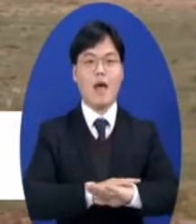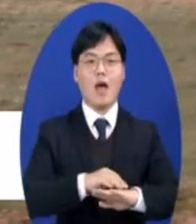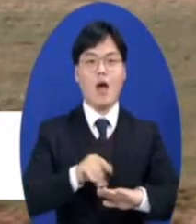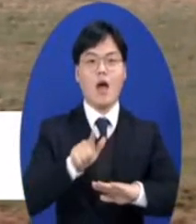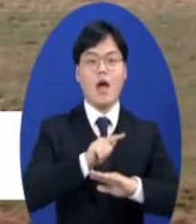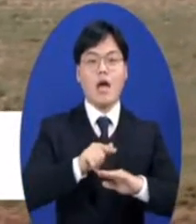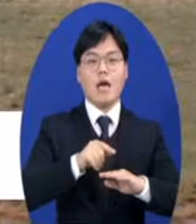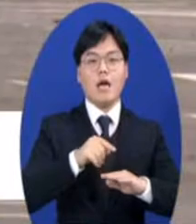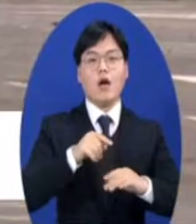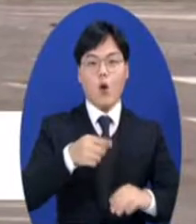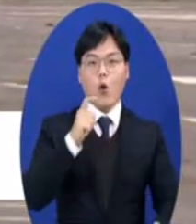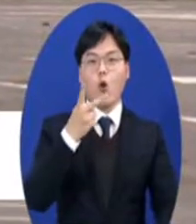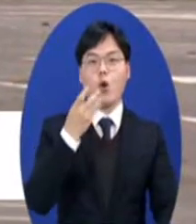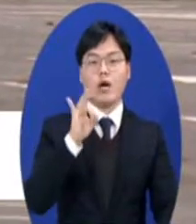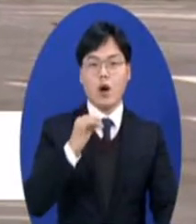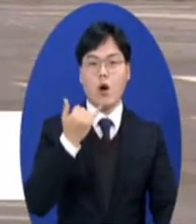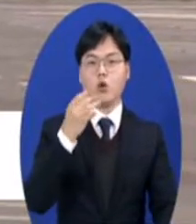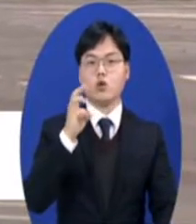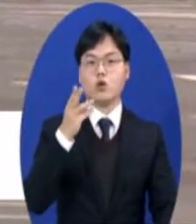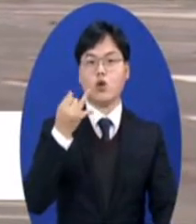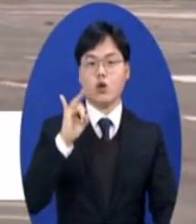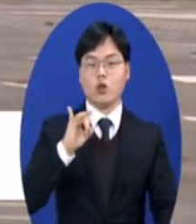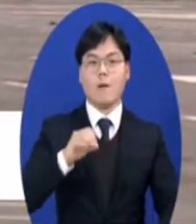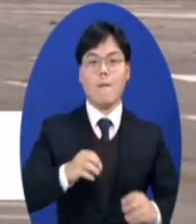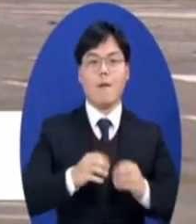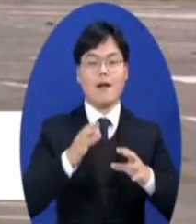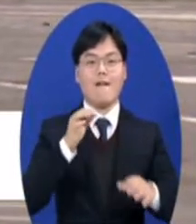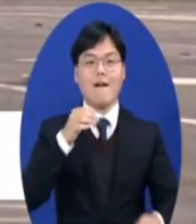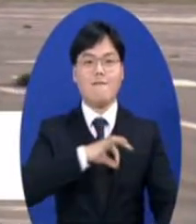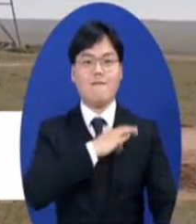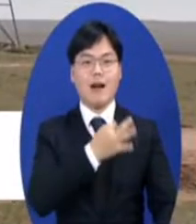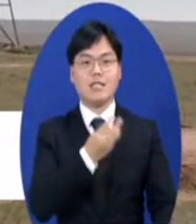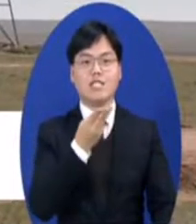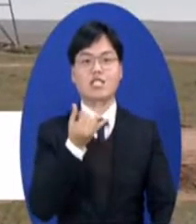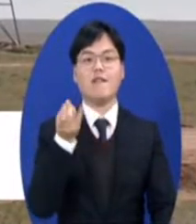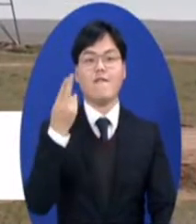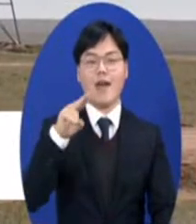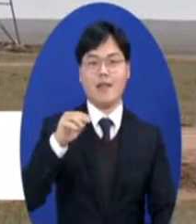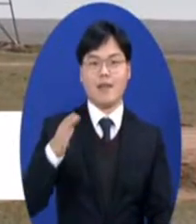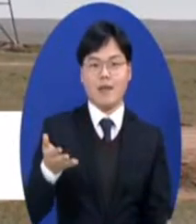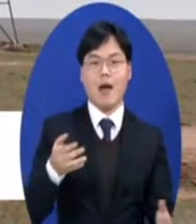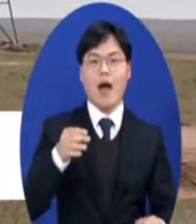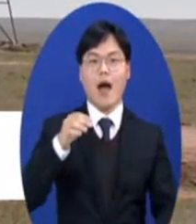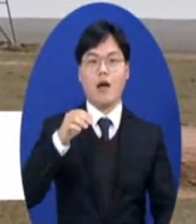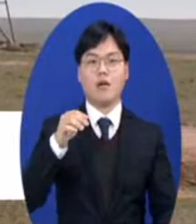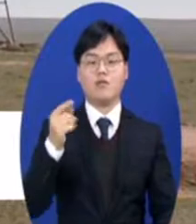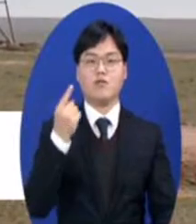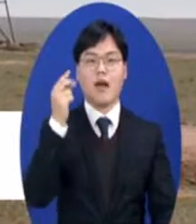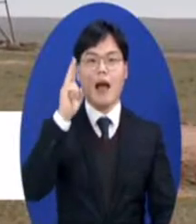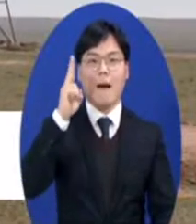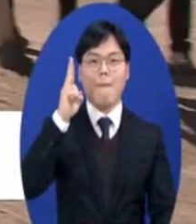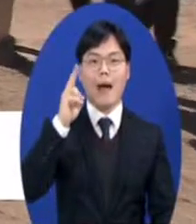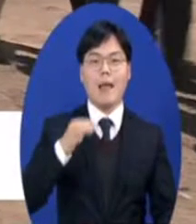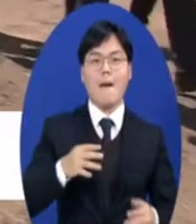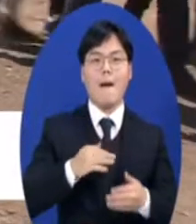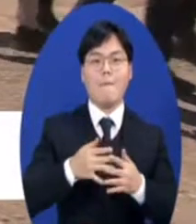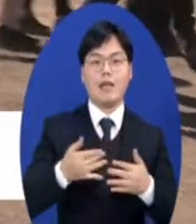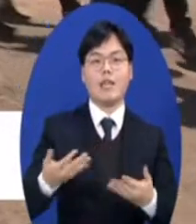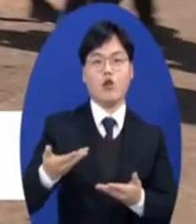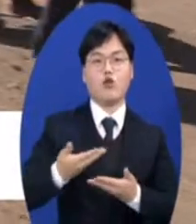байна. Хөхөр улс төрөгч ялгах байгууламжийг барьхаар Франц, Итали, Шведийн дэлхийд нефт химийн салбарт хэргүүлдэг компаниуд материалаа